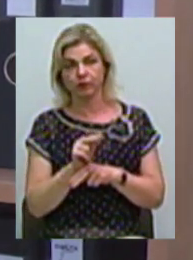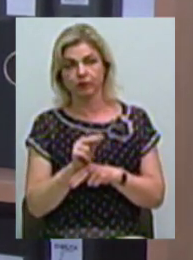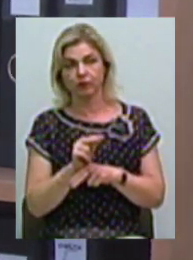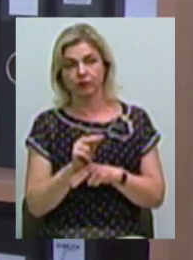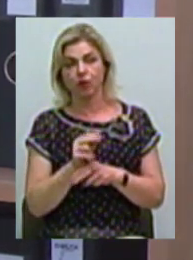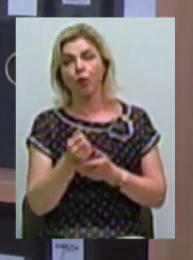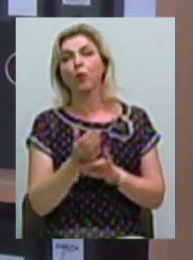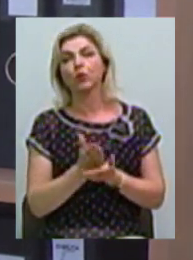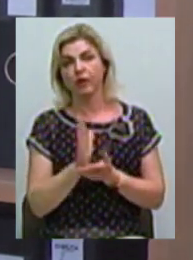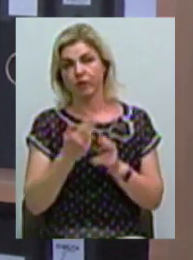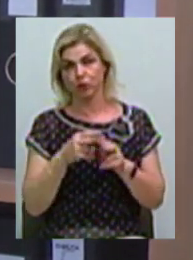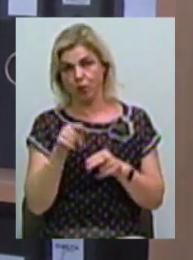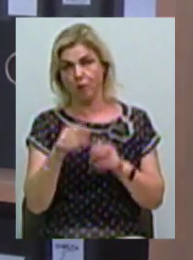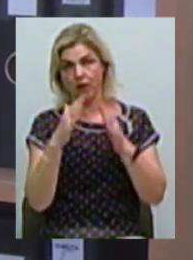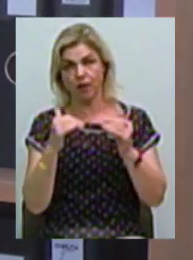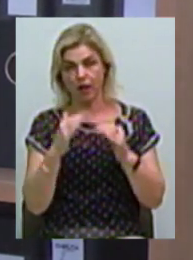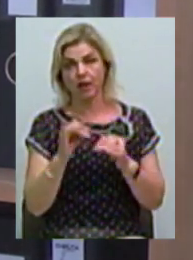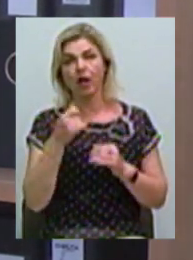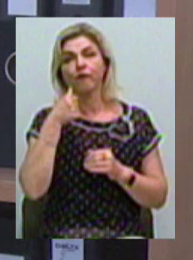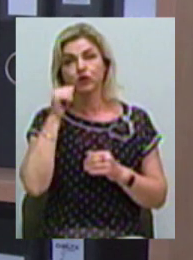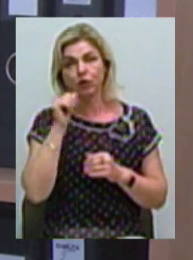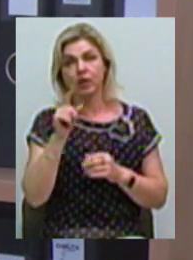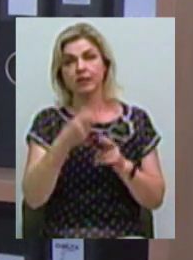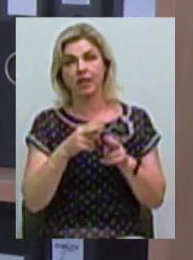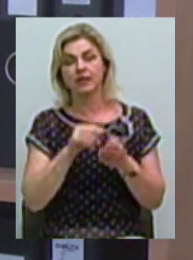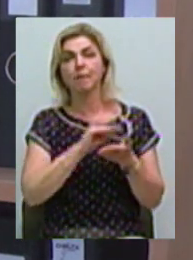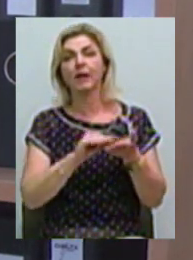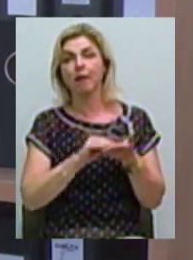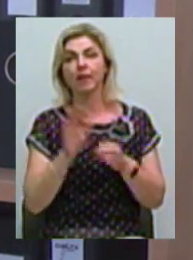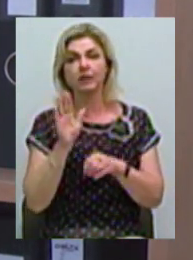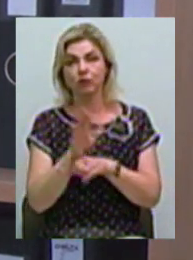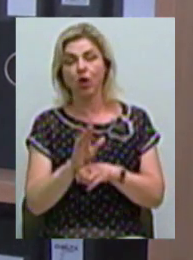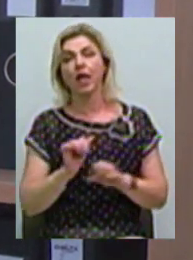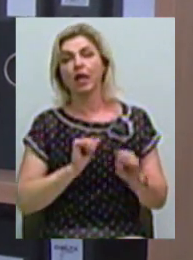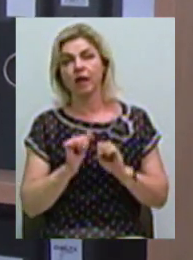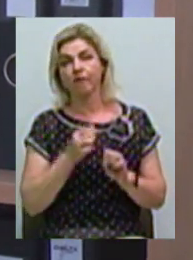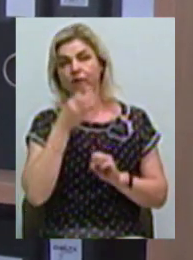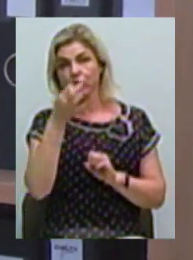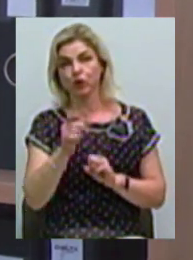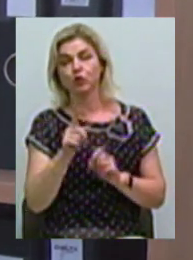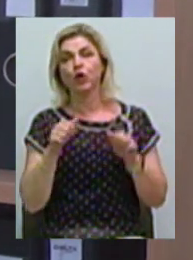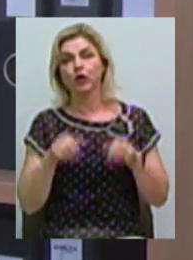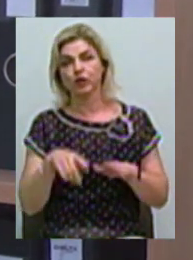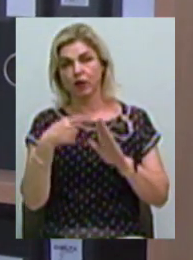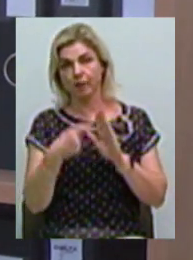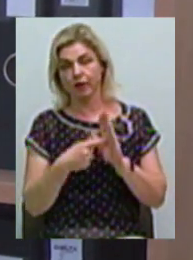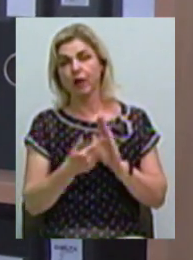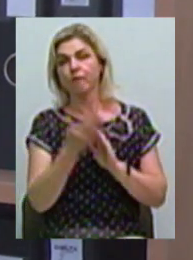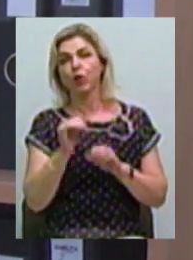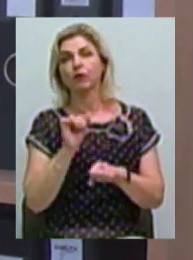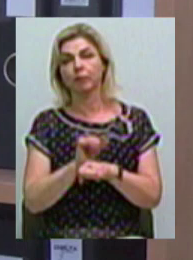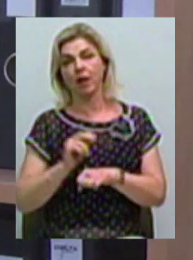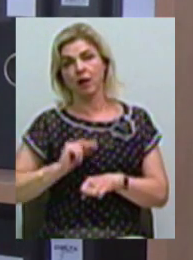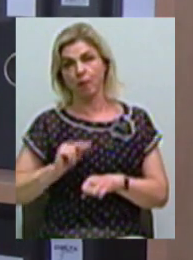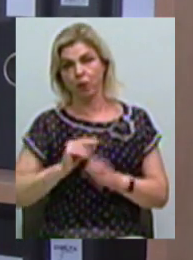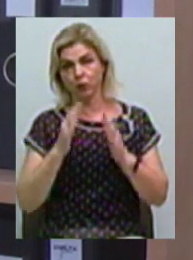послуг в цьому закладі. В зв'язку з чим вчора вже за цим приписом керівництво відповіло, що вони вирішили питання, вони припиняють роботу